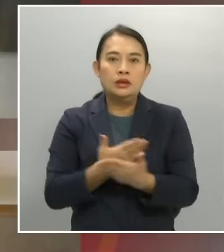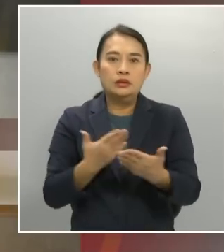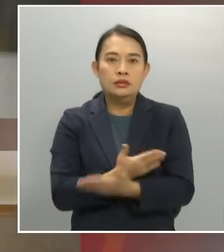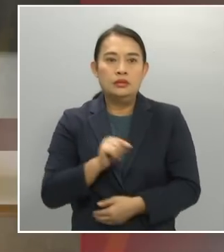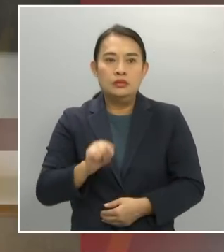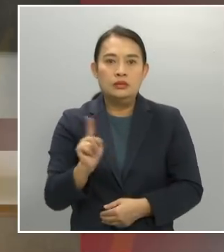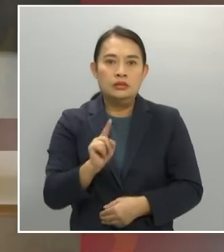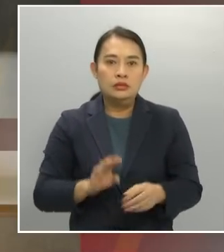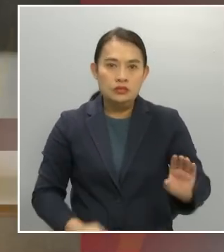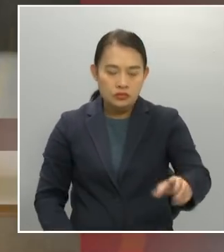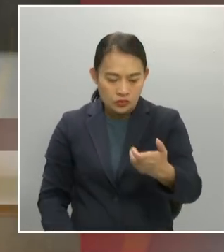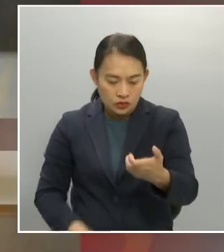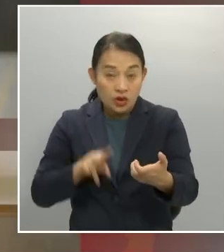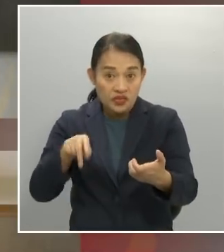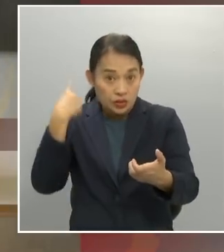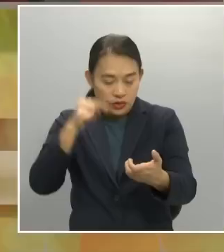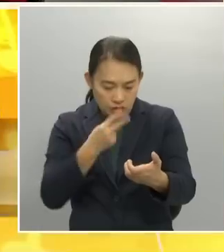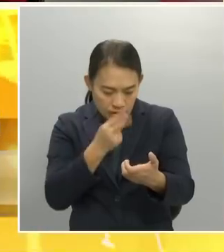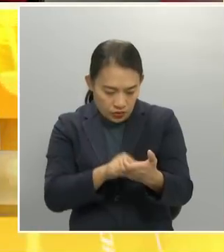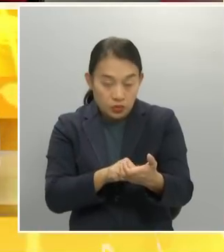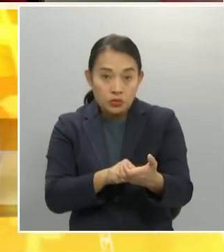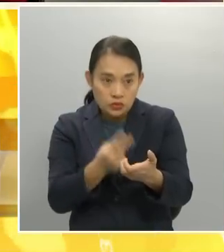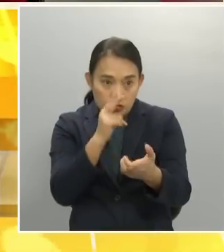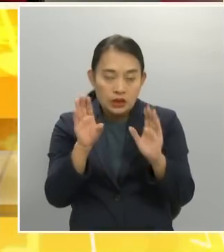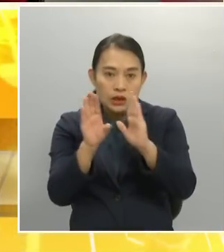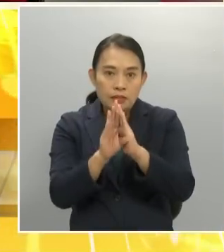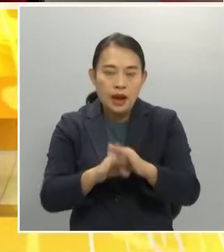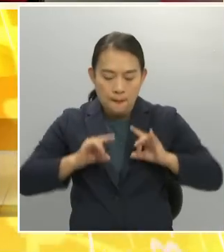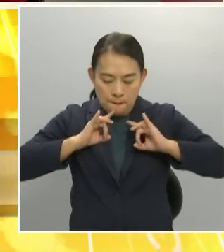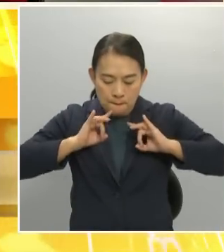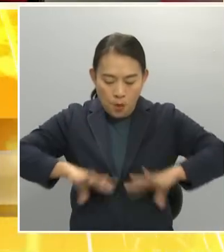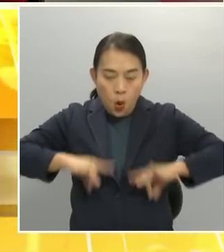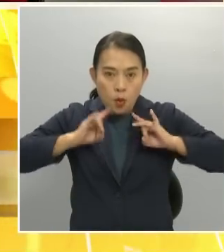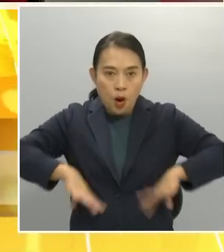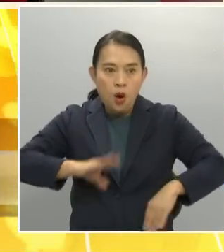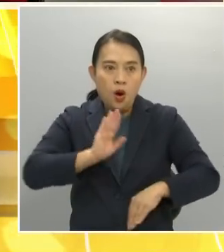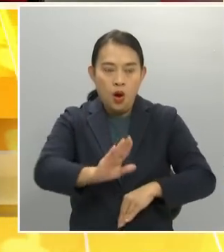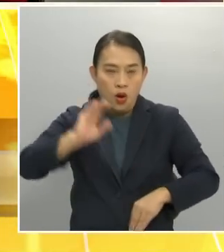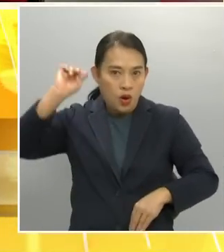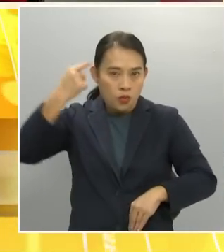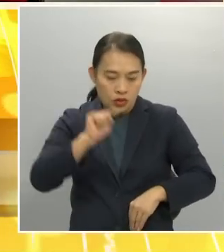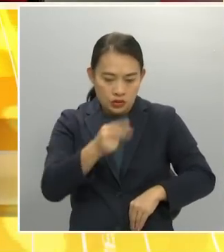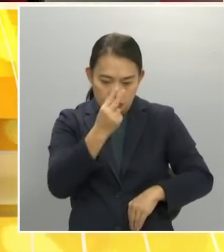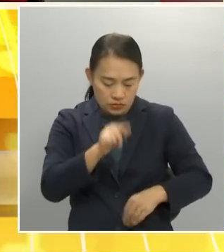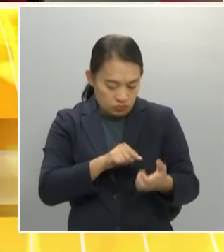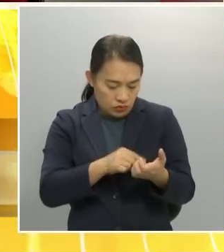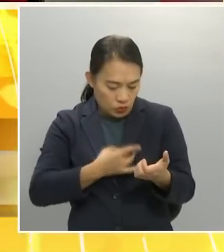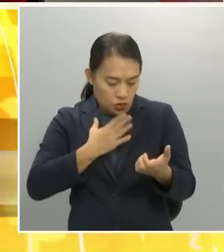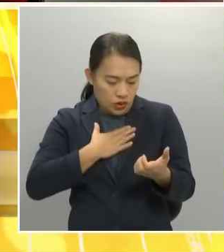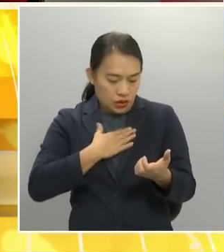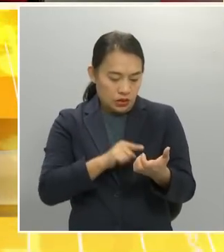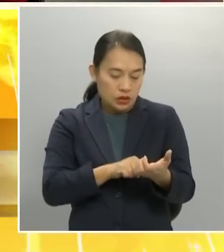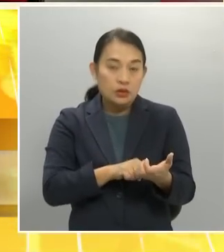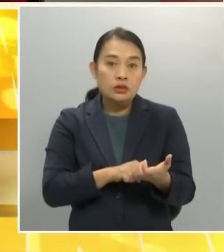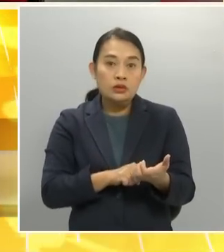เอาโทรศัพท์มาเช็คปรากฏว่าเจอภาพโป๊เปลือยของภรรยาและที่ Shockยิ่งกว่าคือคนที่